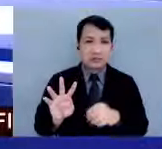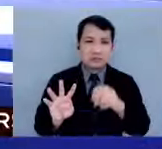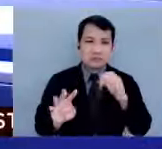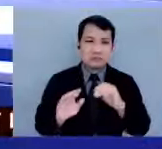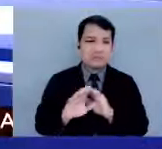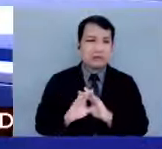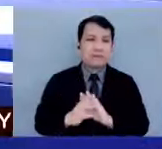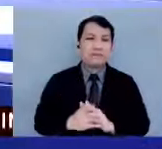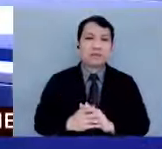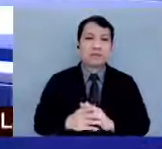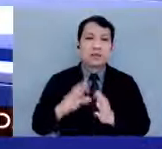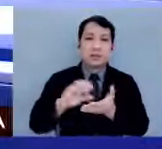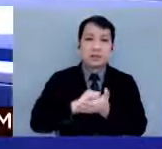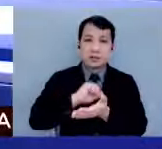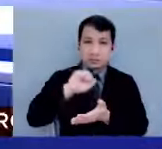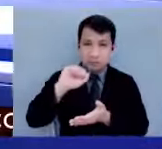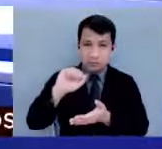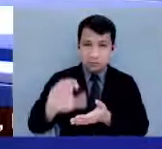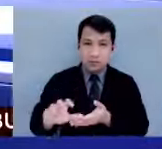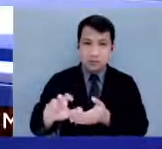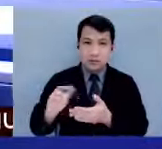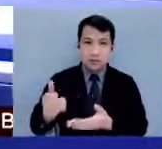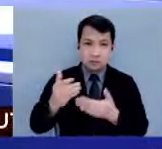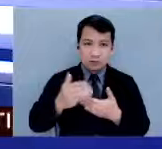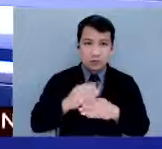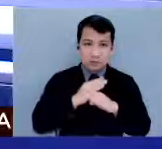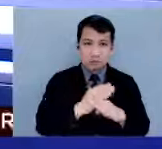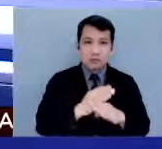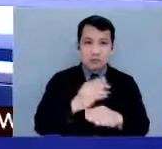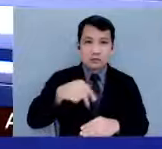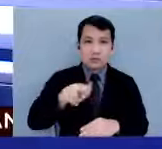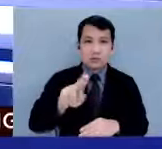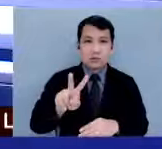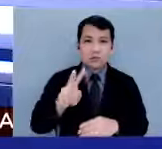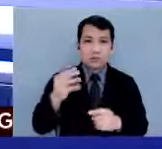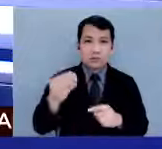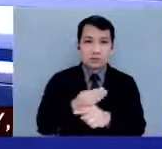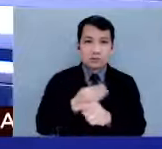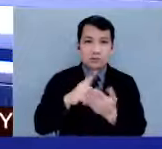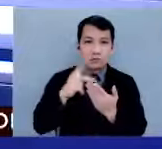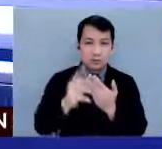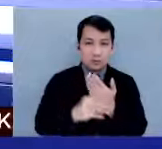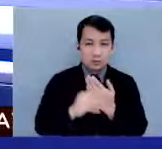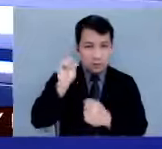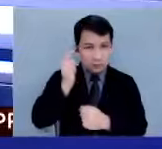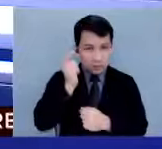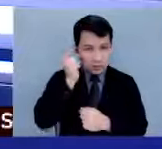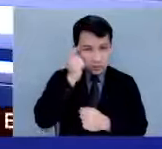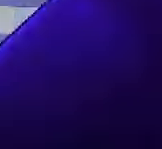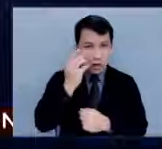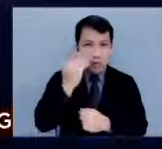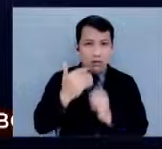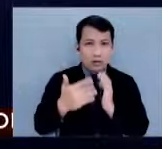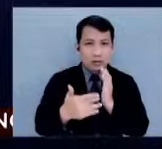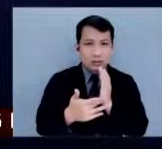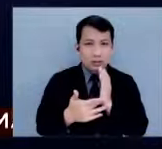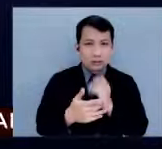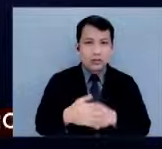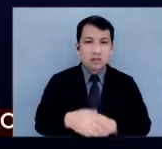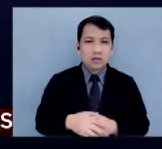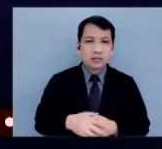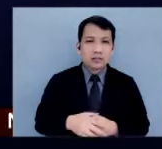Binasura ng Korte Suprema ang petisyong humaharang sa PUV Modernization Program ng gobyerno dahil sa technicality. Sa desisyon ng